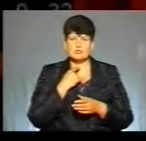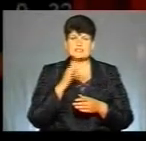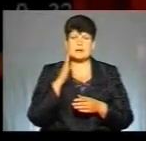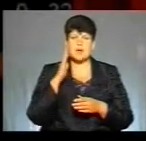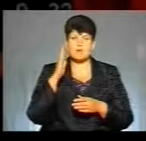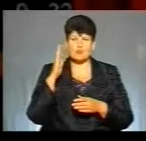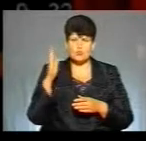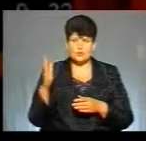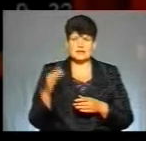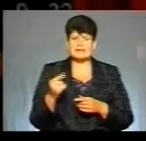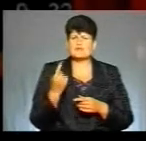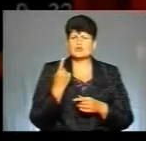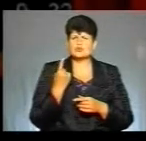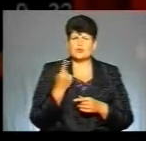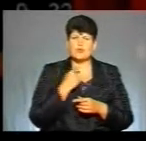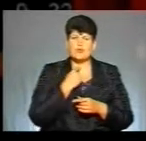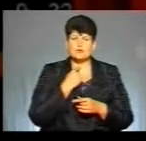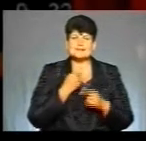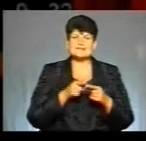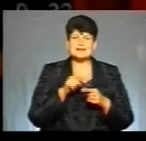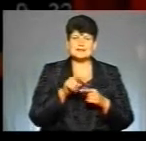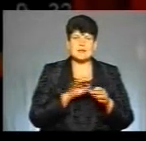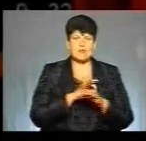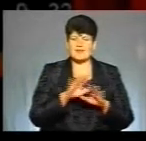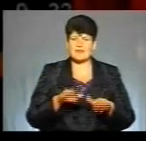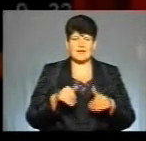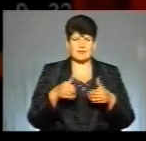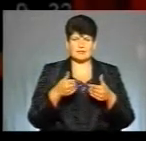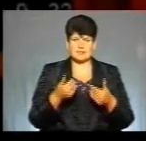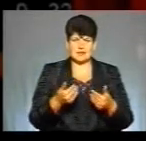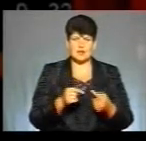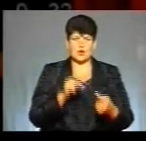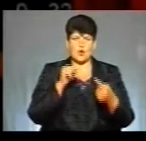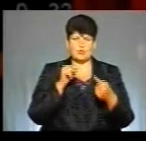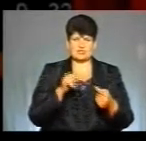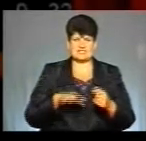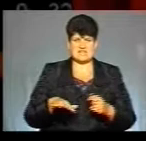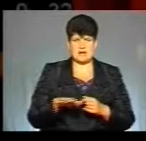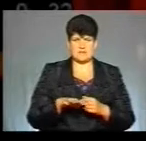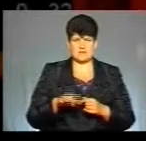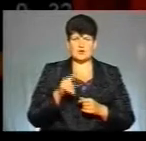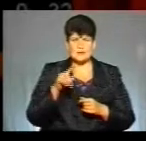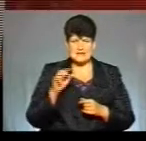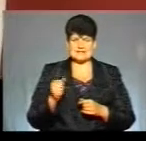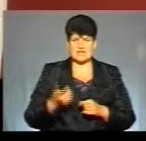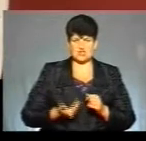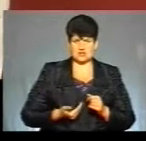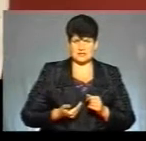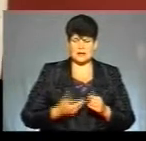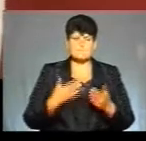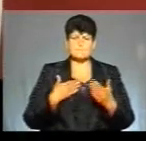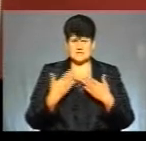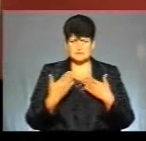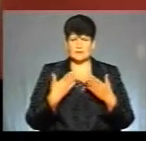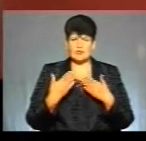Ну і, власне, жодного голосу за цей законопроект не дали депутати опозиційної платформи «За життя». Ми